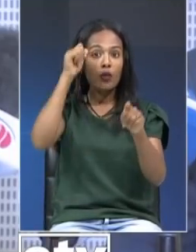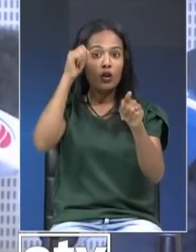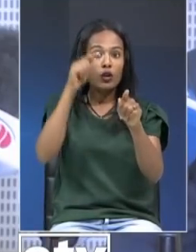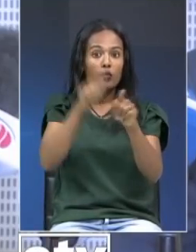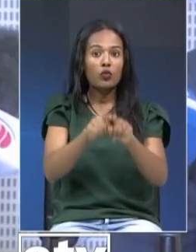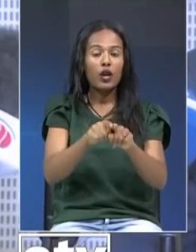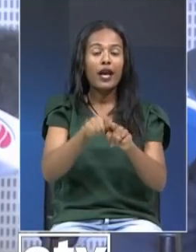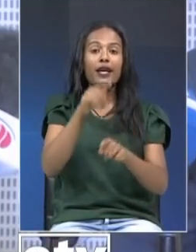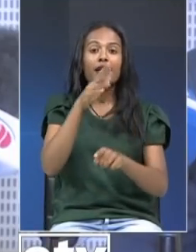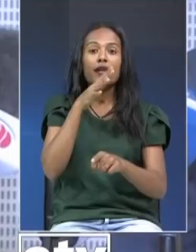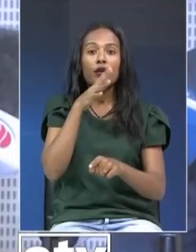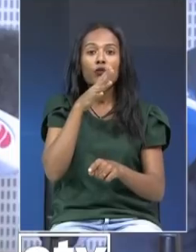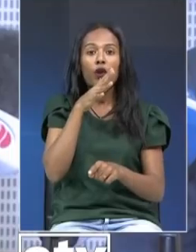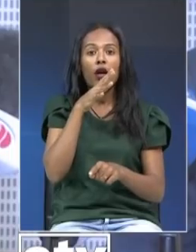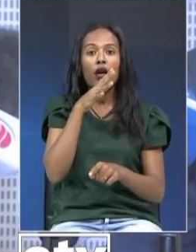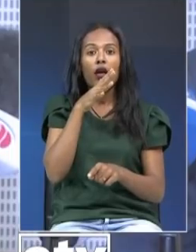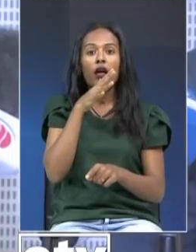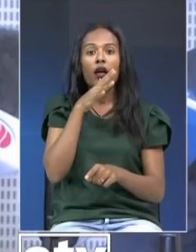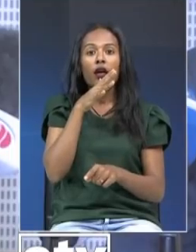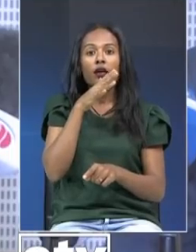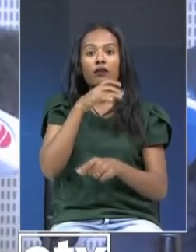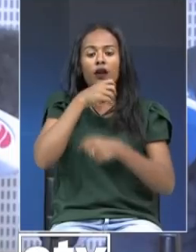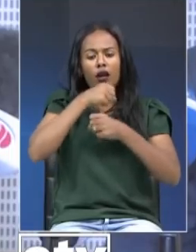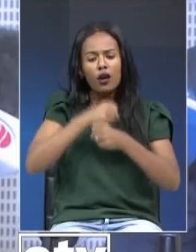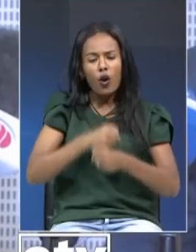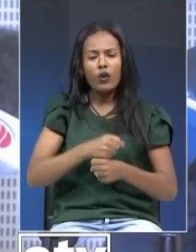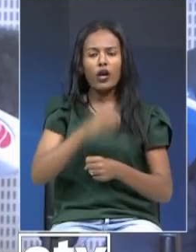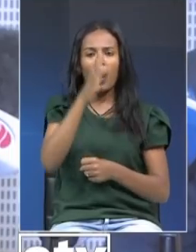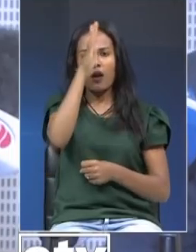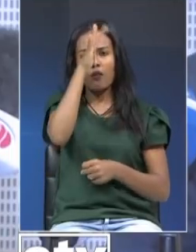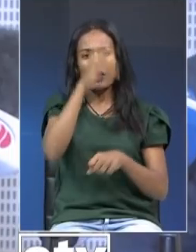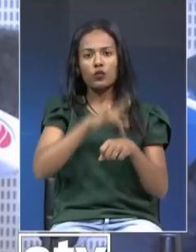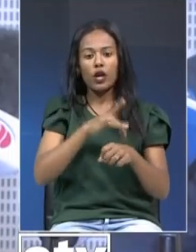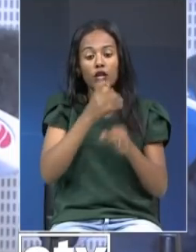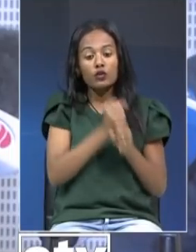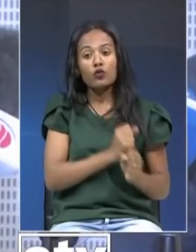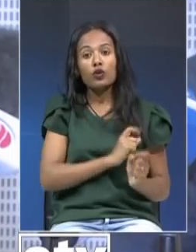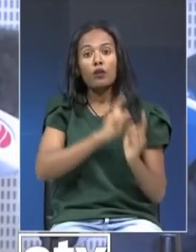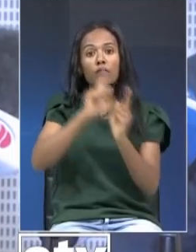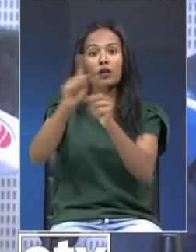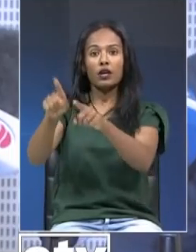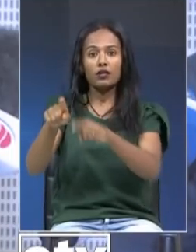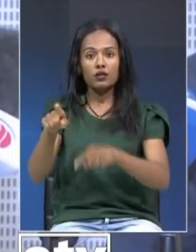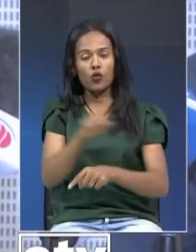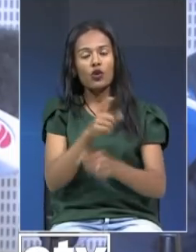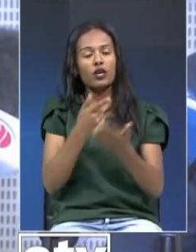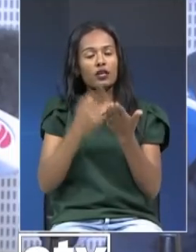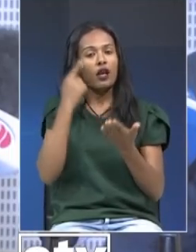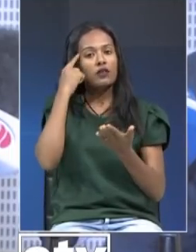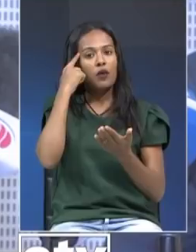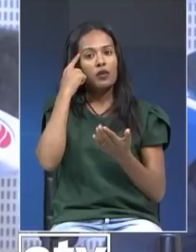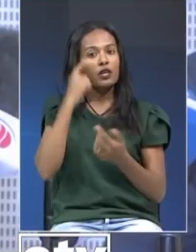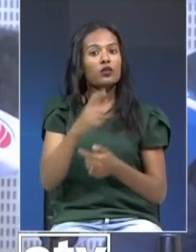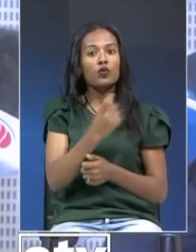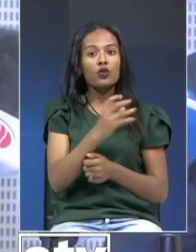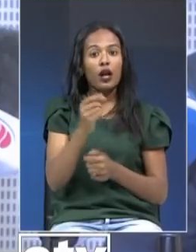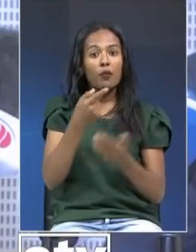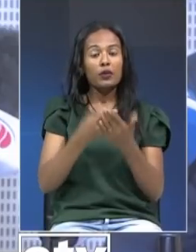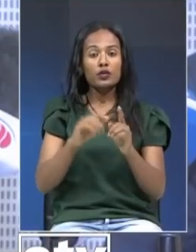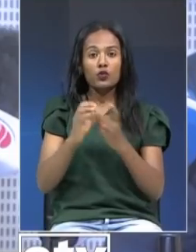ላይ እናቱ ላይ አረጋዊ አባቱ ላይ ይዞ ይሄደ እንደሆነ ታሳቢ እንዲሆንና በዛ